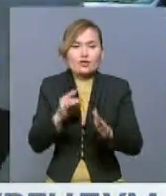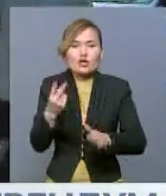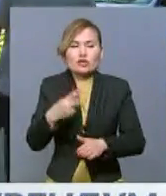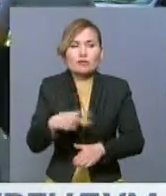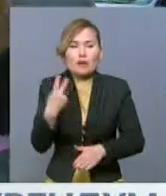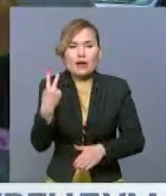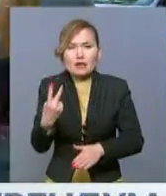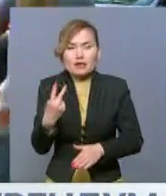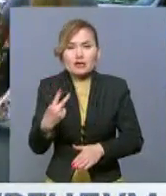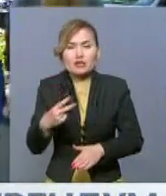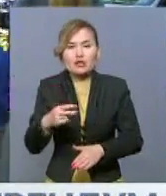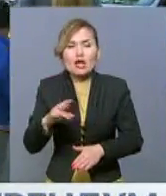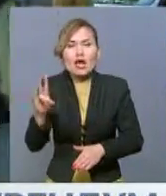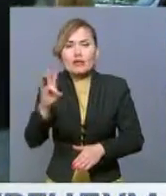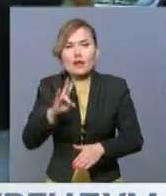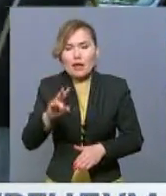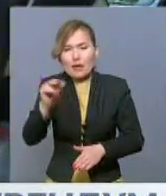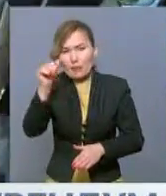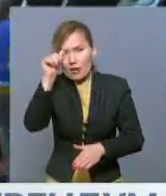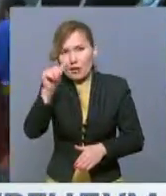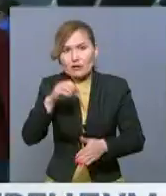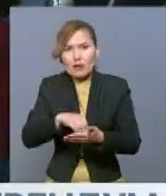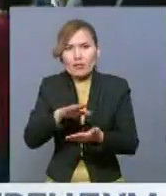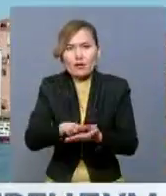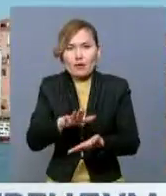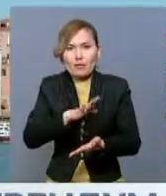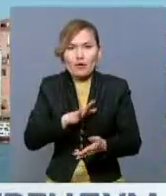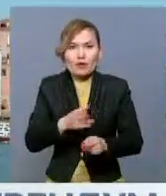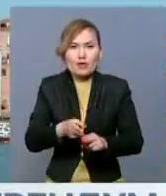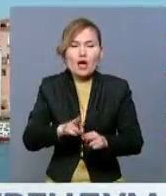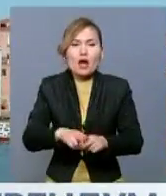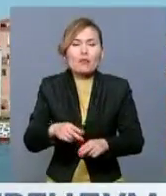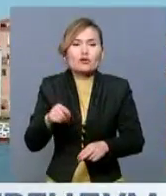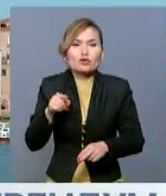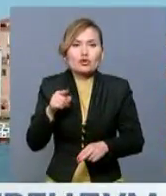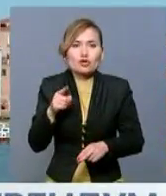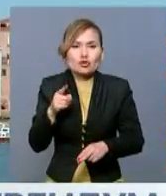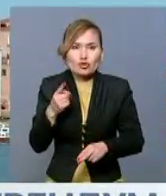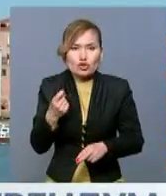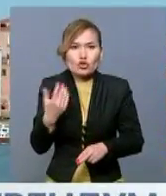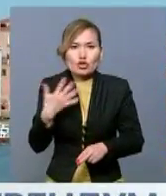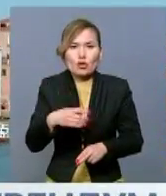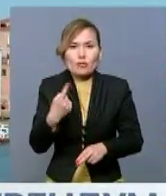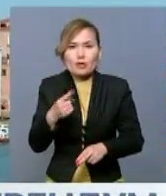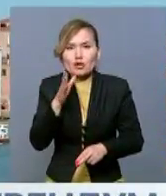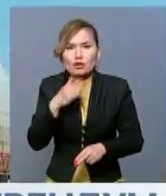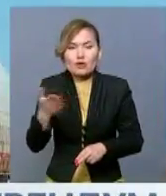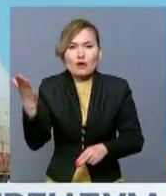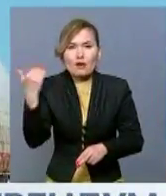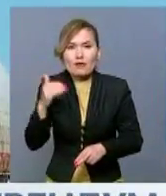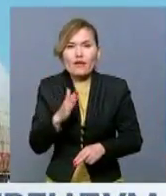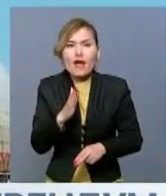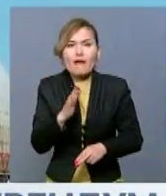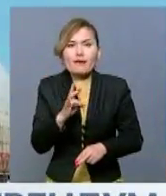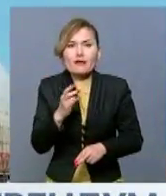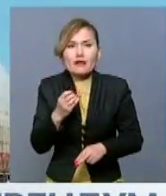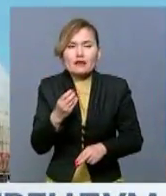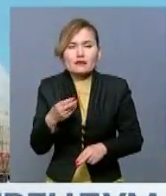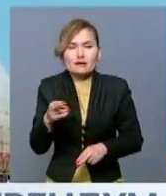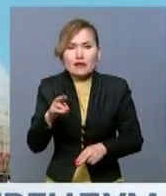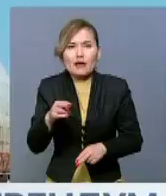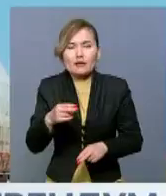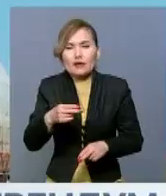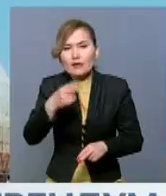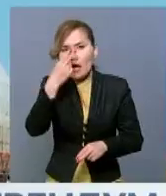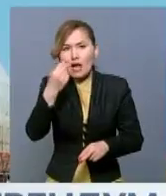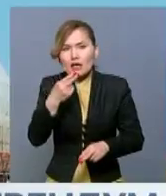қазанға белгіленіп отыр. Айта кету керек, бұл күнді таңдаудың өз мәні бар. Бұдан 151 жыл бұрын Венеция дәл осы күні